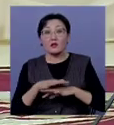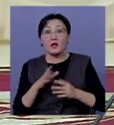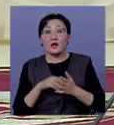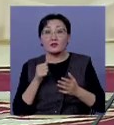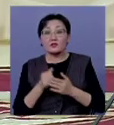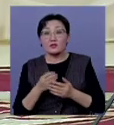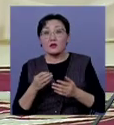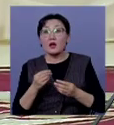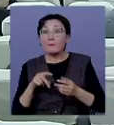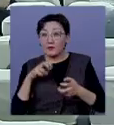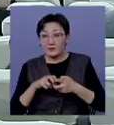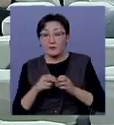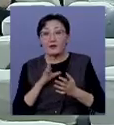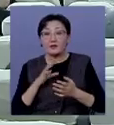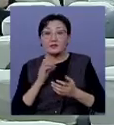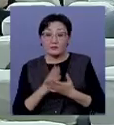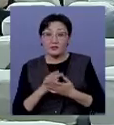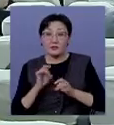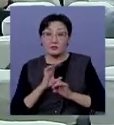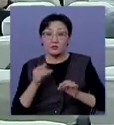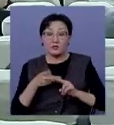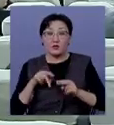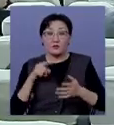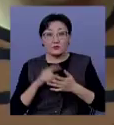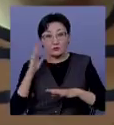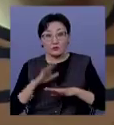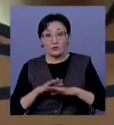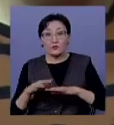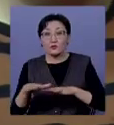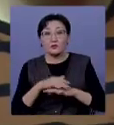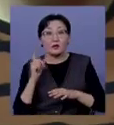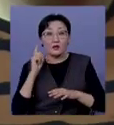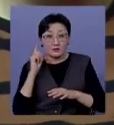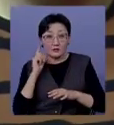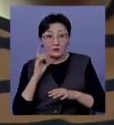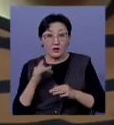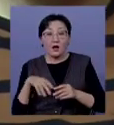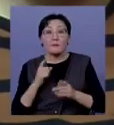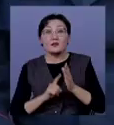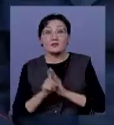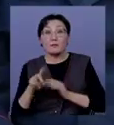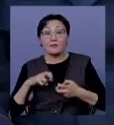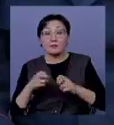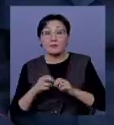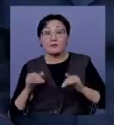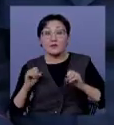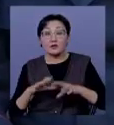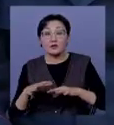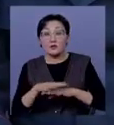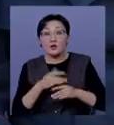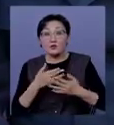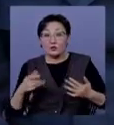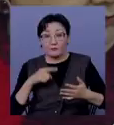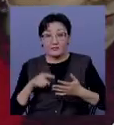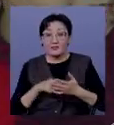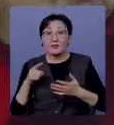біраз шаруаның бар екенін жеткізді. Кездесуде қала әкімі уақыт созбай дүйімелді тыңдауды құп көрді. Ал басындағы базынасын айтуға жиналғандар түрлі